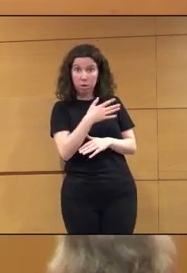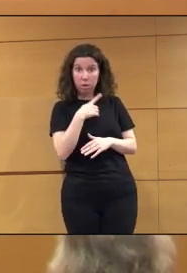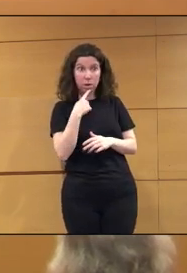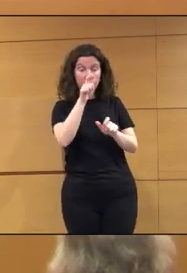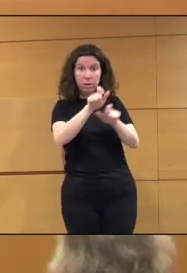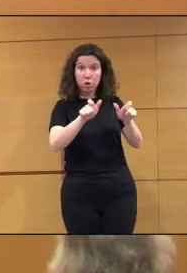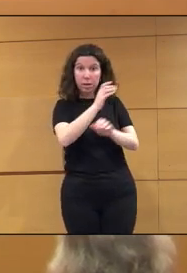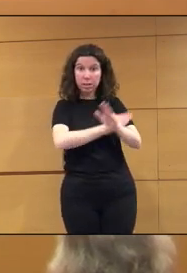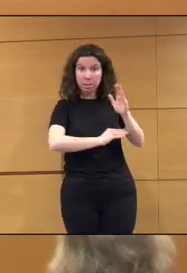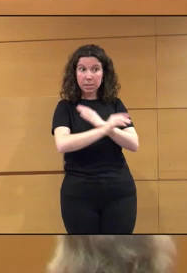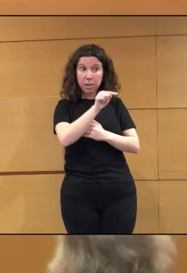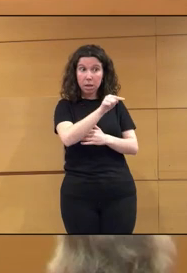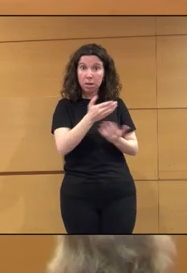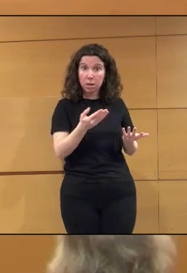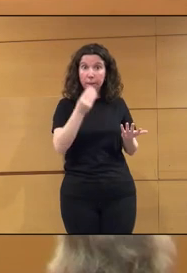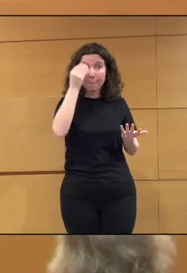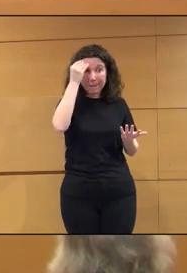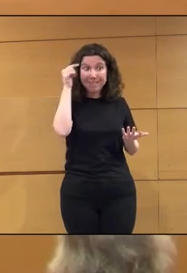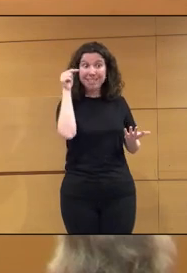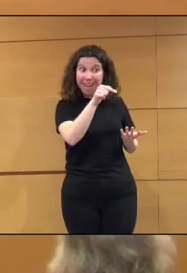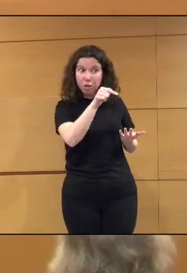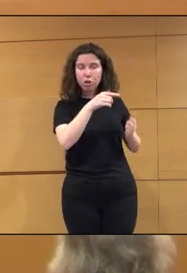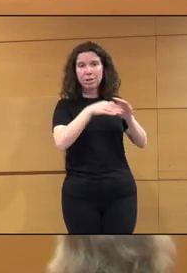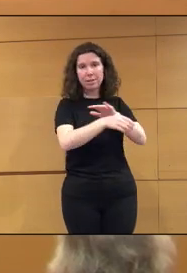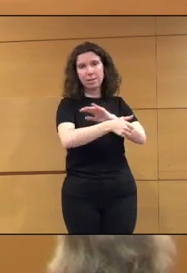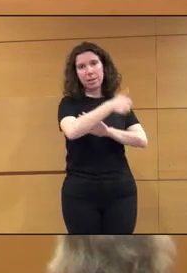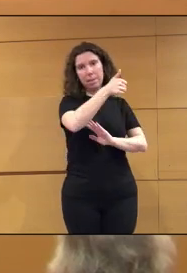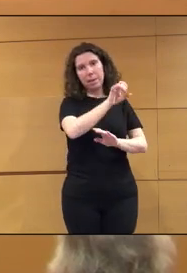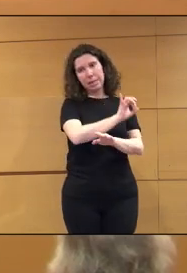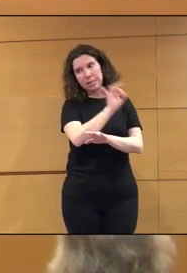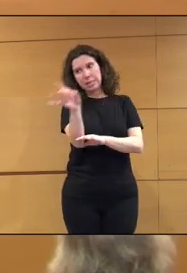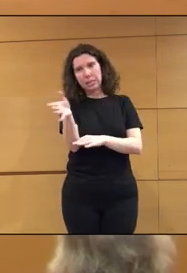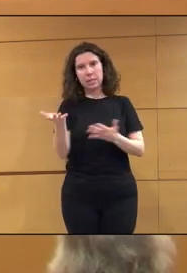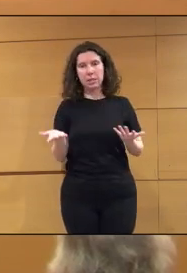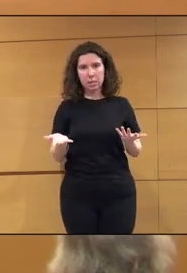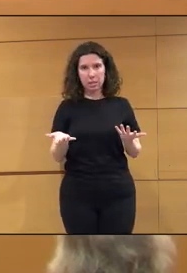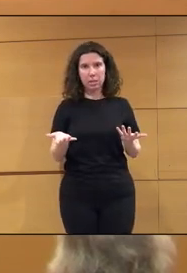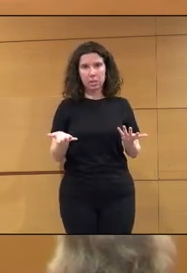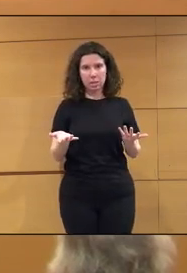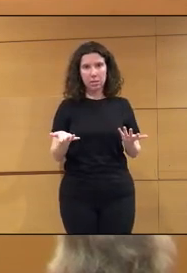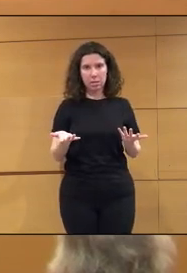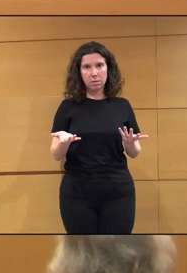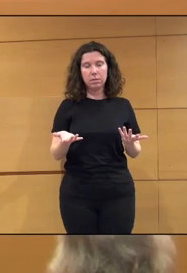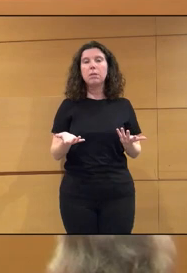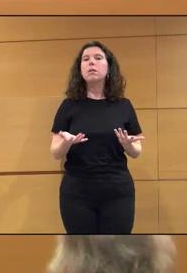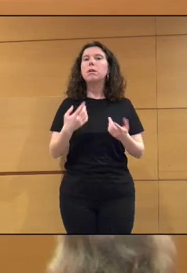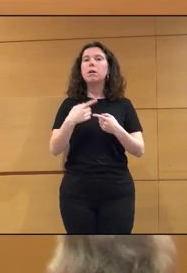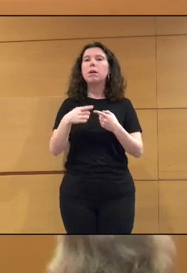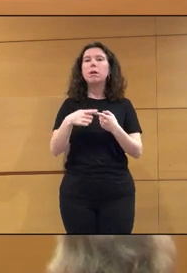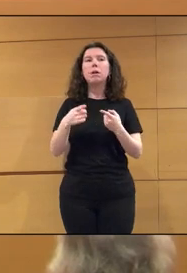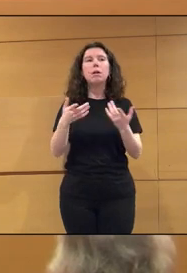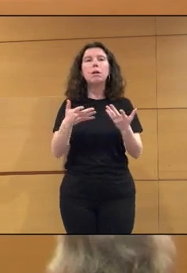discapacitat consideren que és més accessible? Per què no anem, no? En comptes d'utilitzar Microsoft, per què